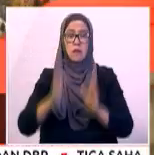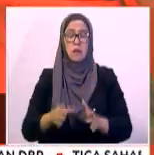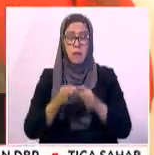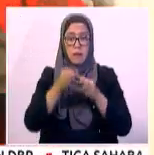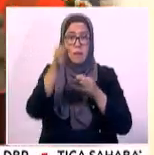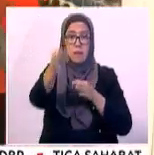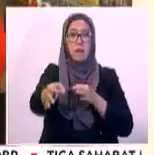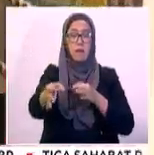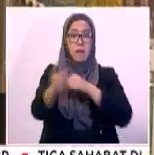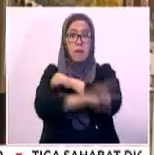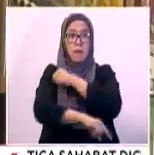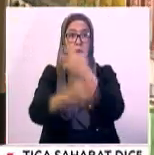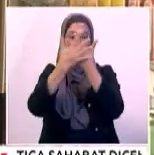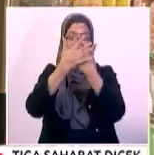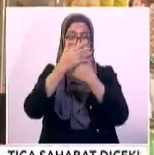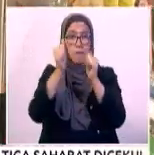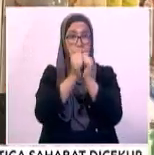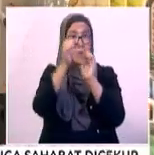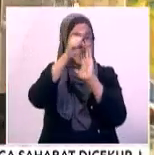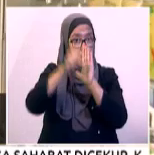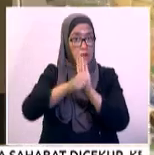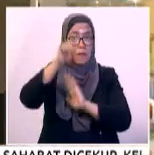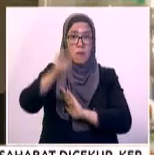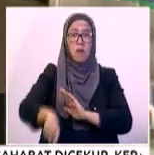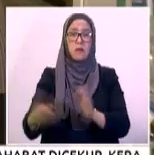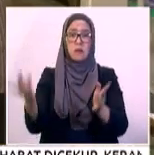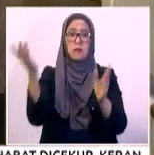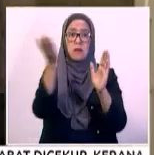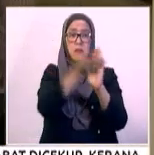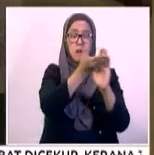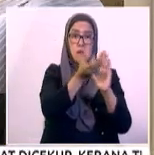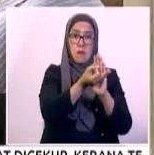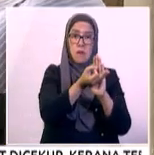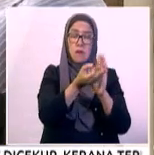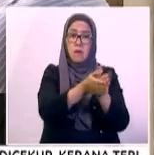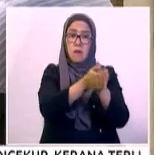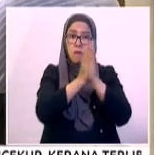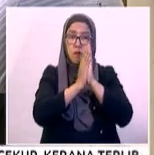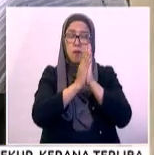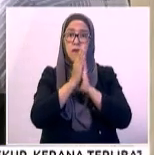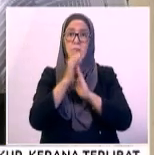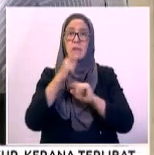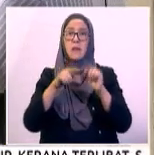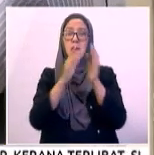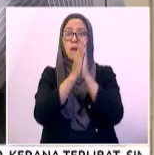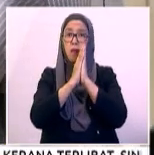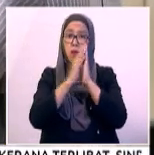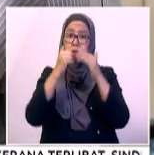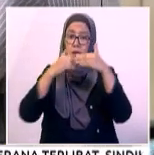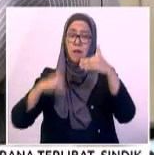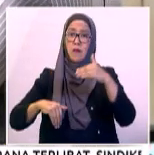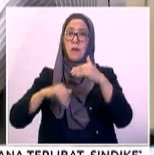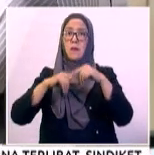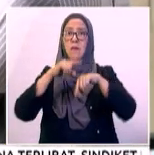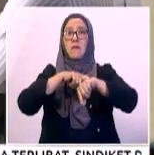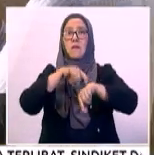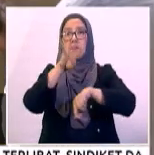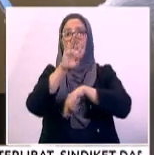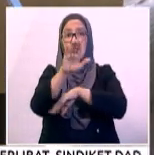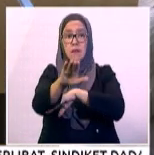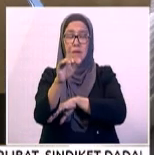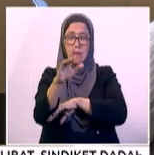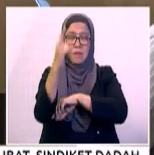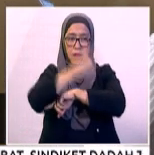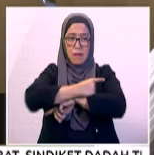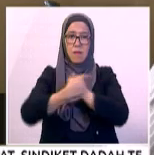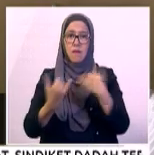tersebut dengan syarat perlu memfailkan permohonan notis rayuan sebelum pukul 4 petang hari ini. Pada